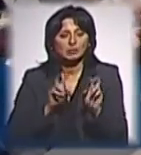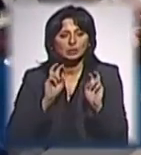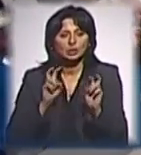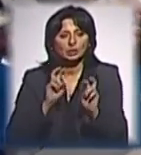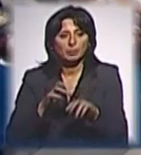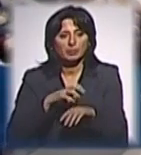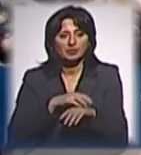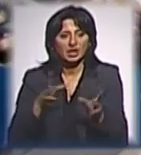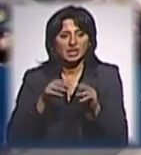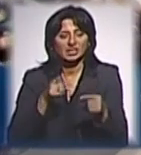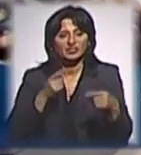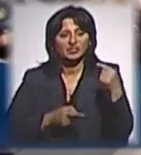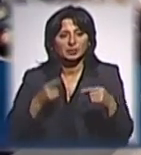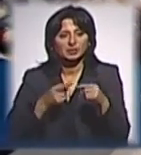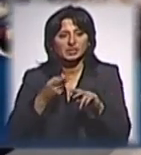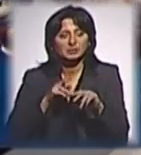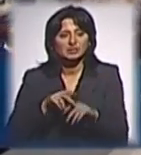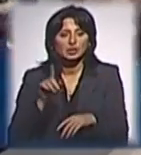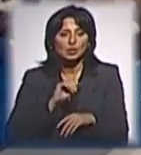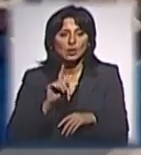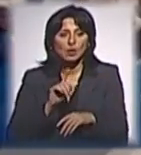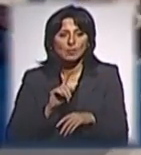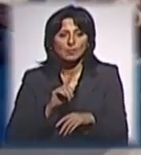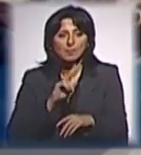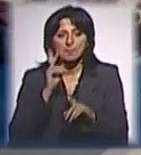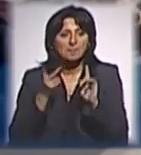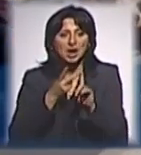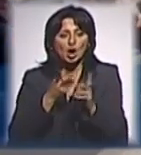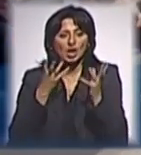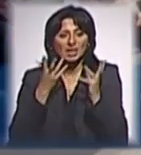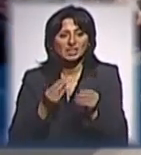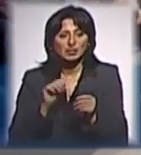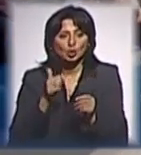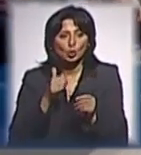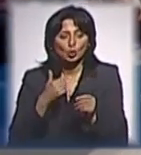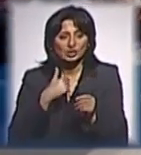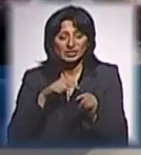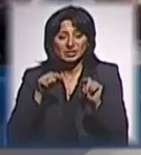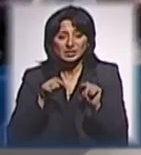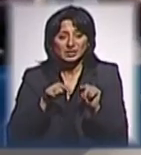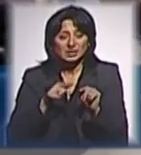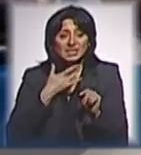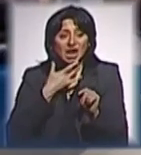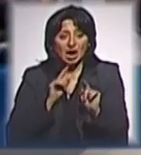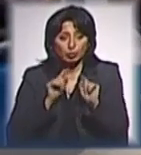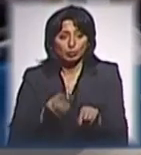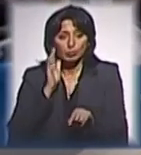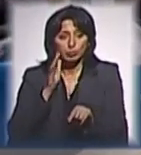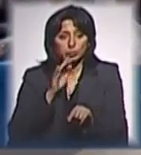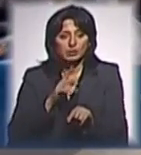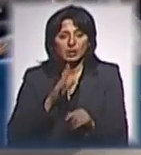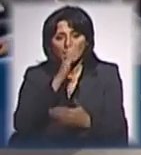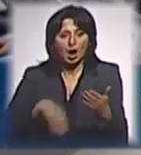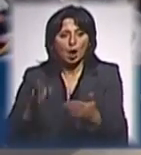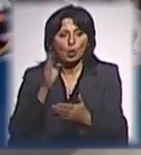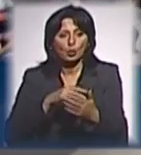ჩვენს პარტიაში და ერთად ვირჯვით იმისათვის, რომ მეორე დღესვე, როგორც კი ჩვენ იმ დღესვე, როგორც კი საკრებულოში შევად,